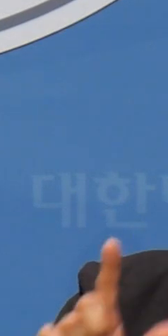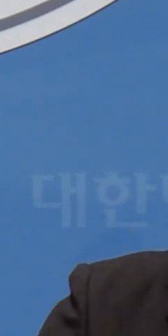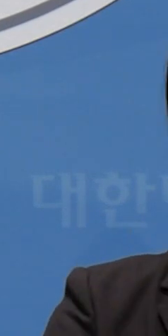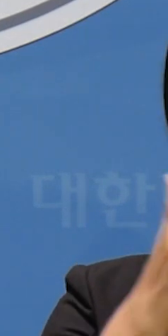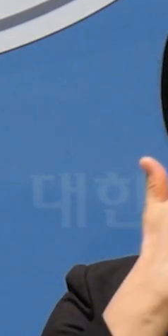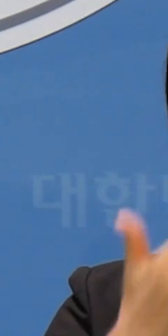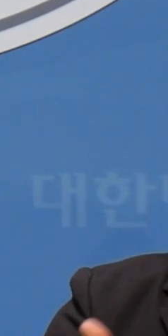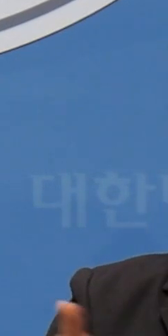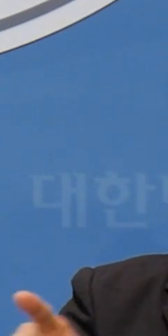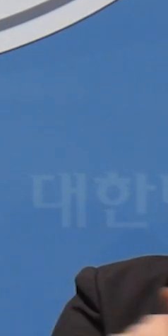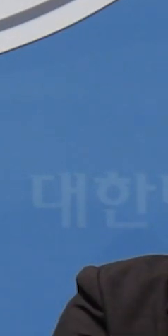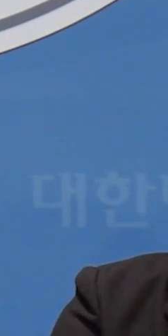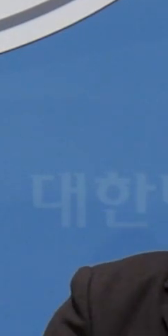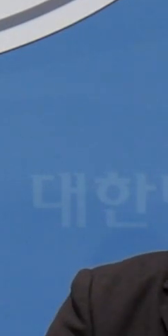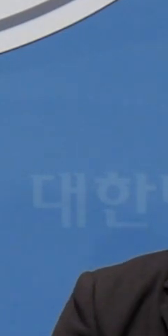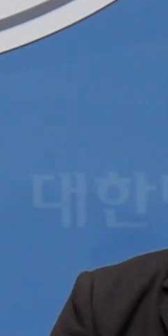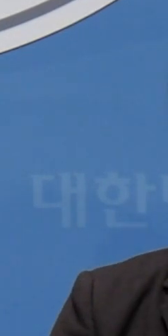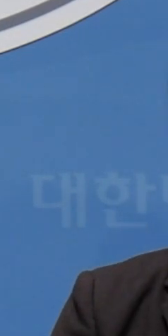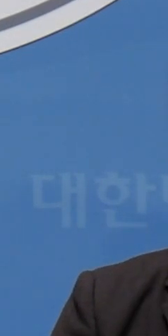있다고 생각합니다.